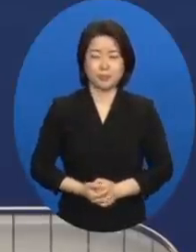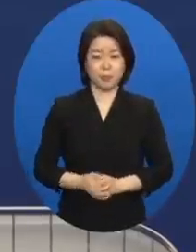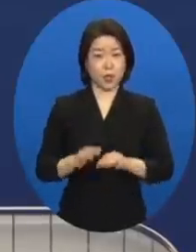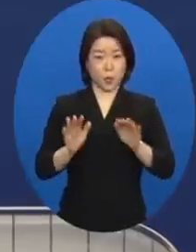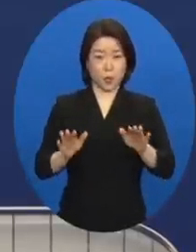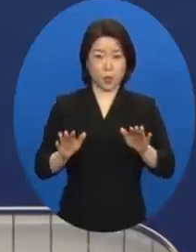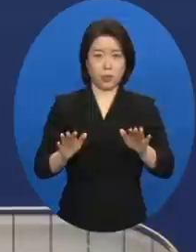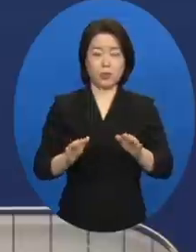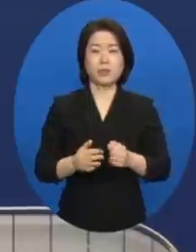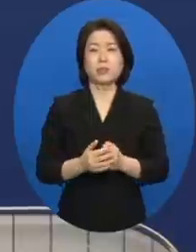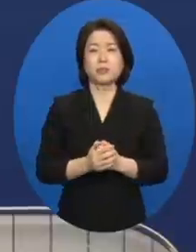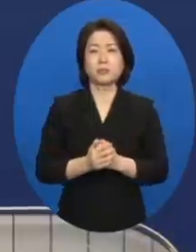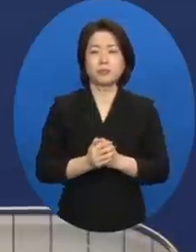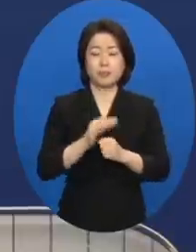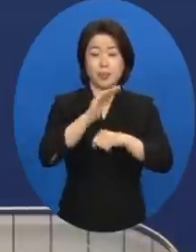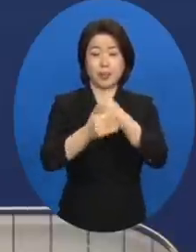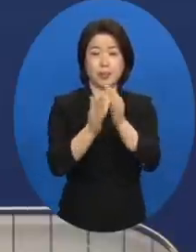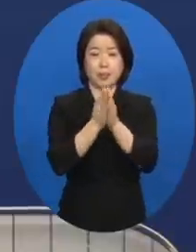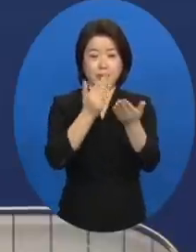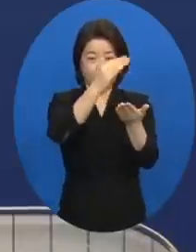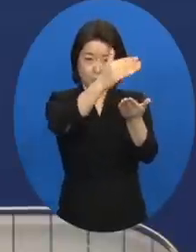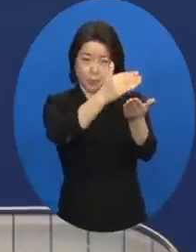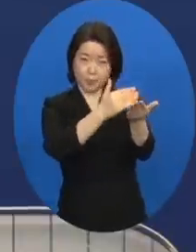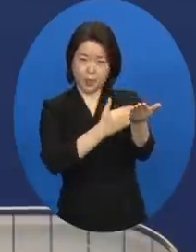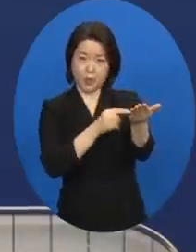오늘 본문의 내용은